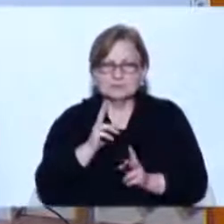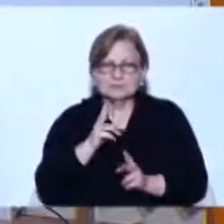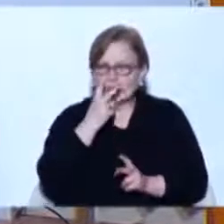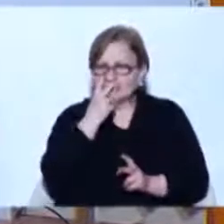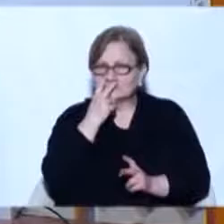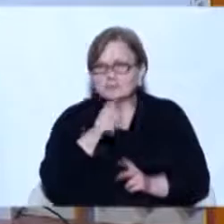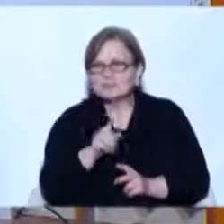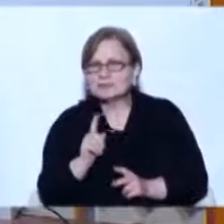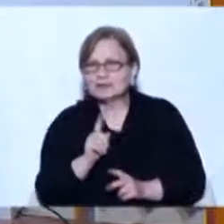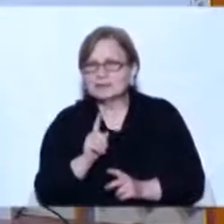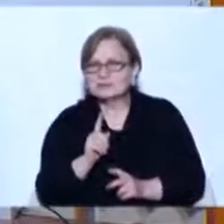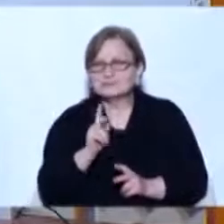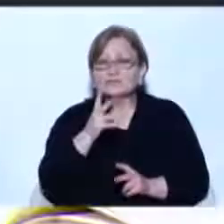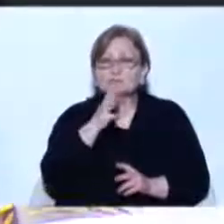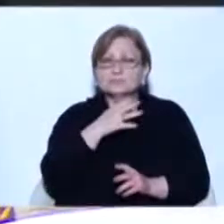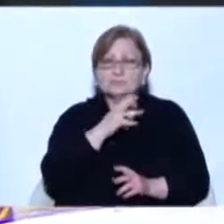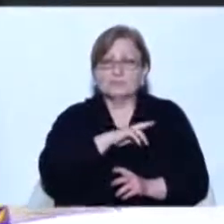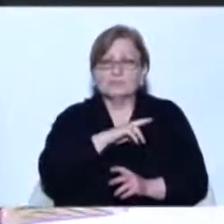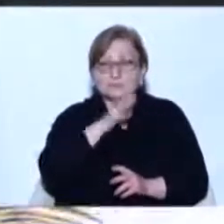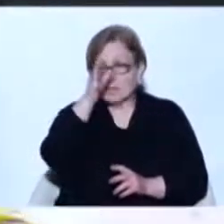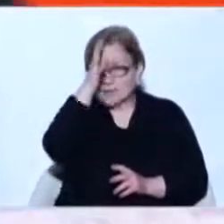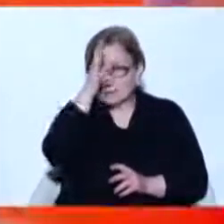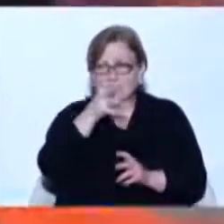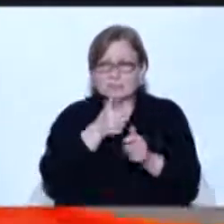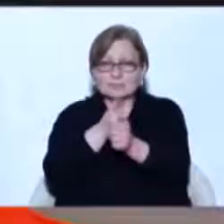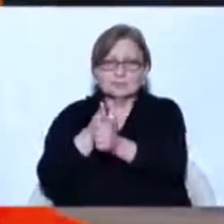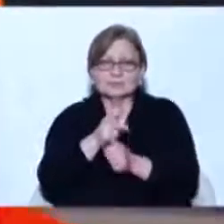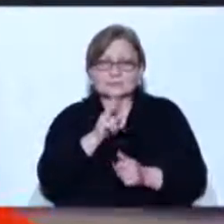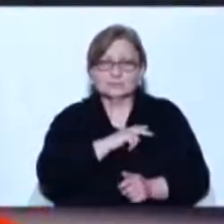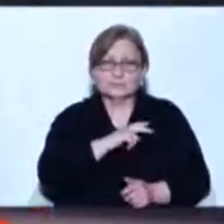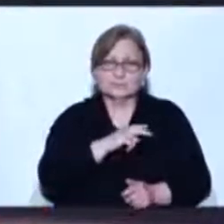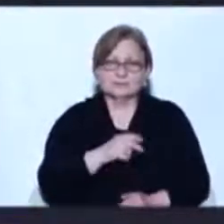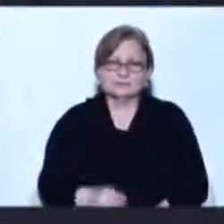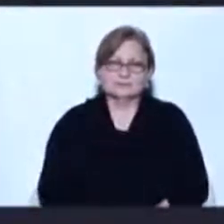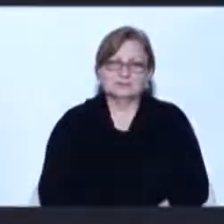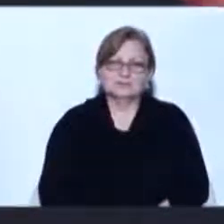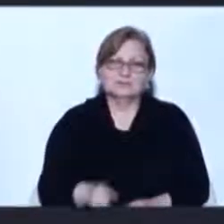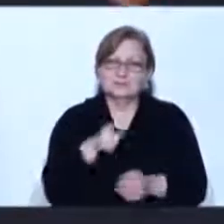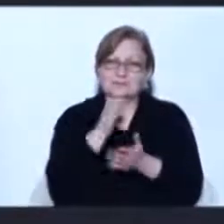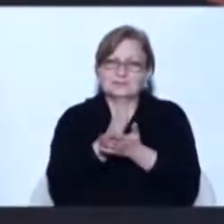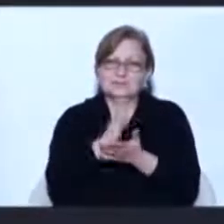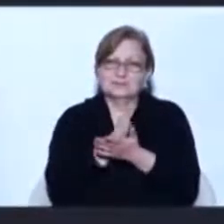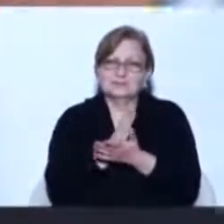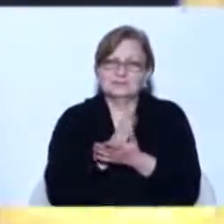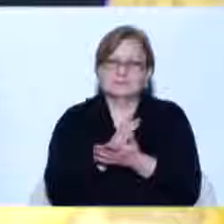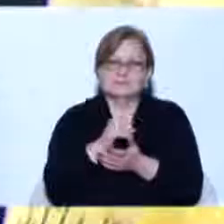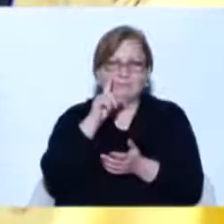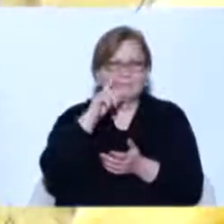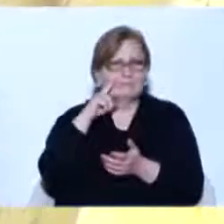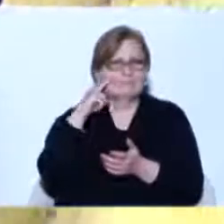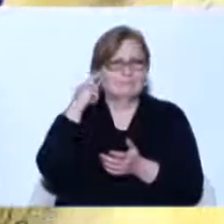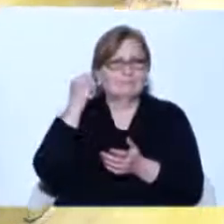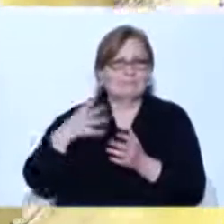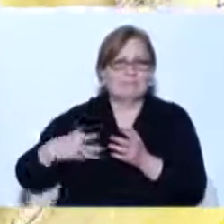ნახოთ აბა ეს პასუხის, თუ დაემთხოვა შენს პასუხს. ეს არის